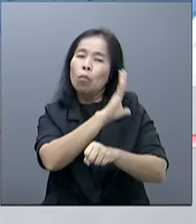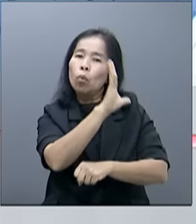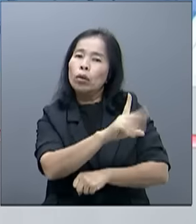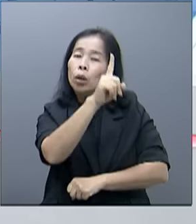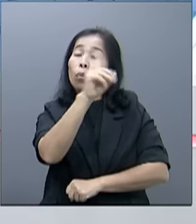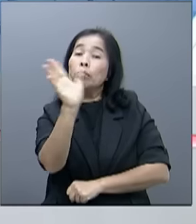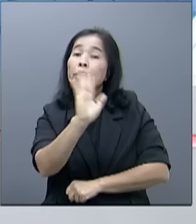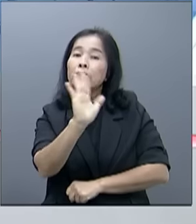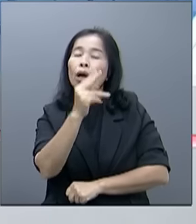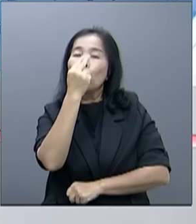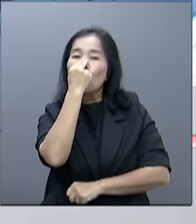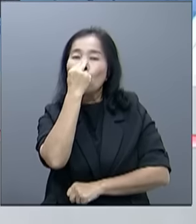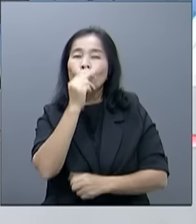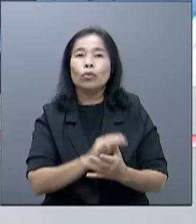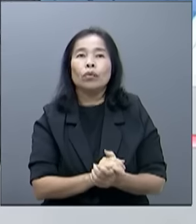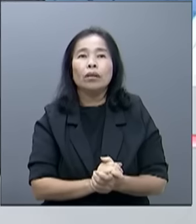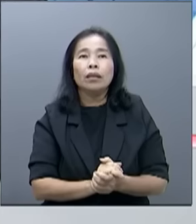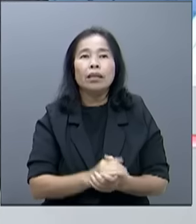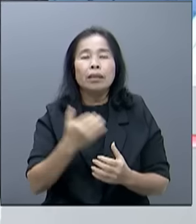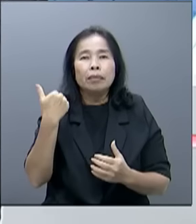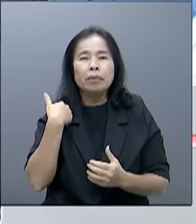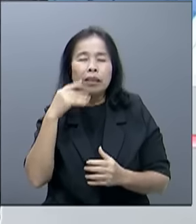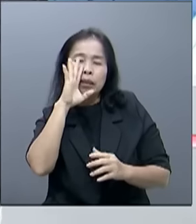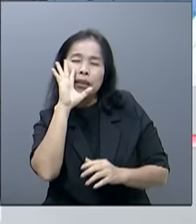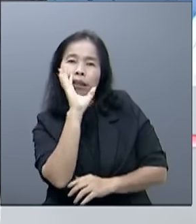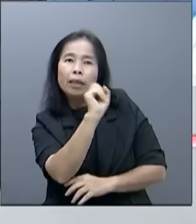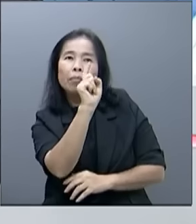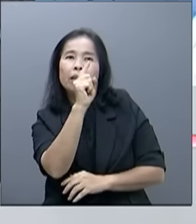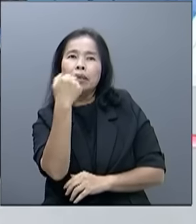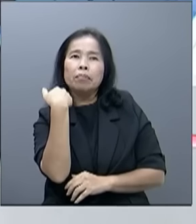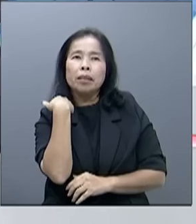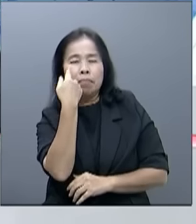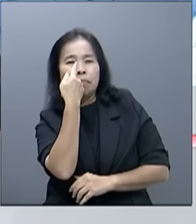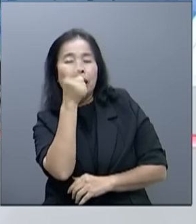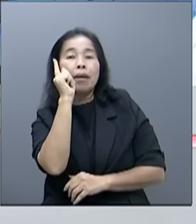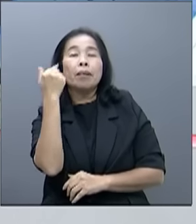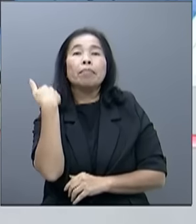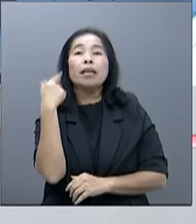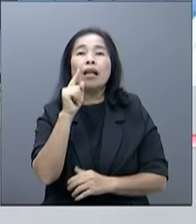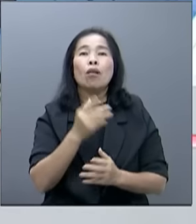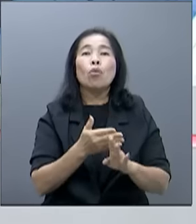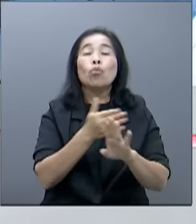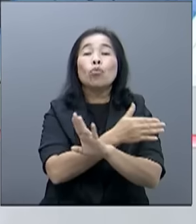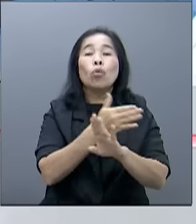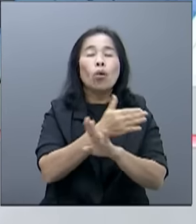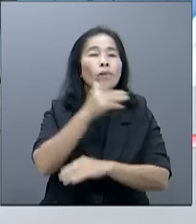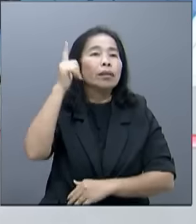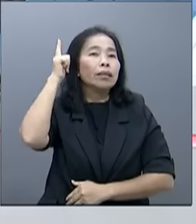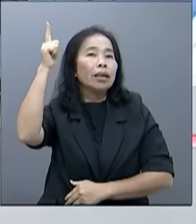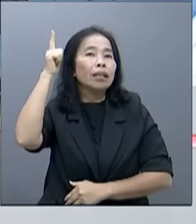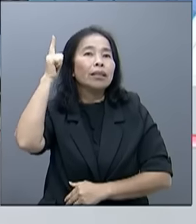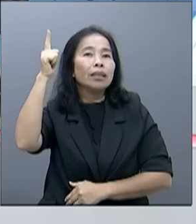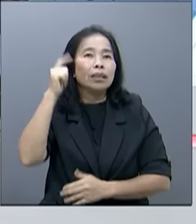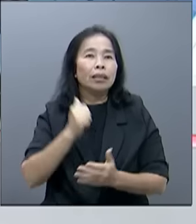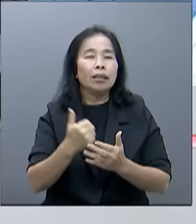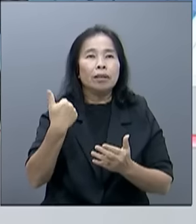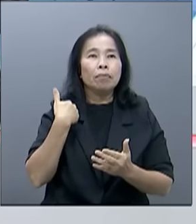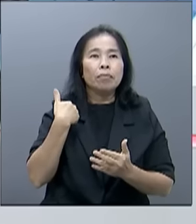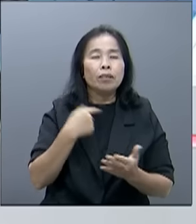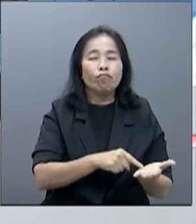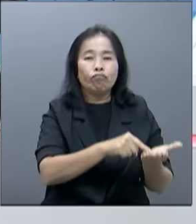นกันดูค่ะสำหรับข้อสังเกตที่เราเรียกว่าข้อผิดสังเกตนะคะก่อนหน้านี้ต้องบอกว่านายทักษิณชินวัตรยื่นคำร้